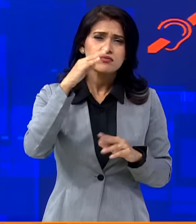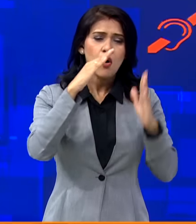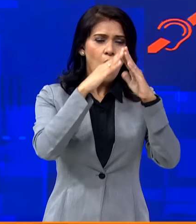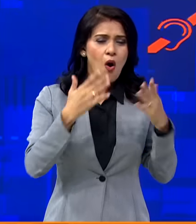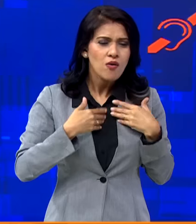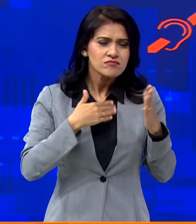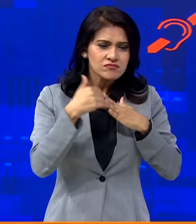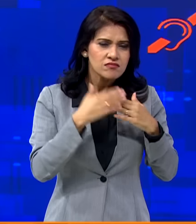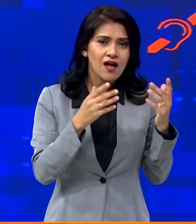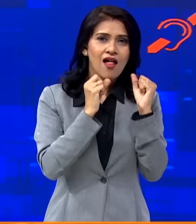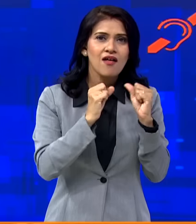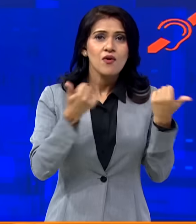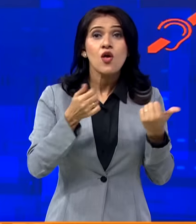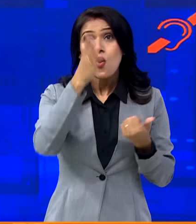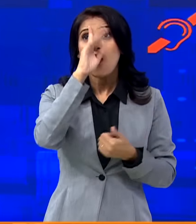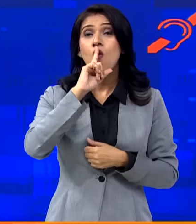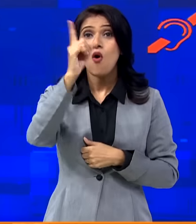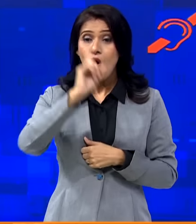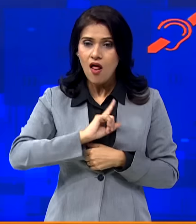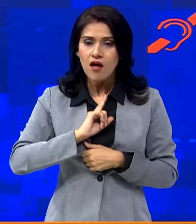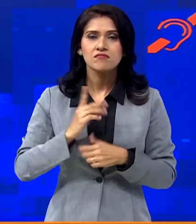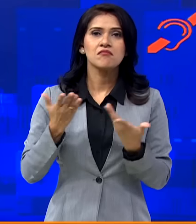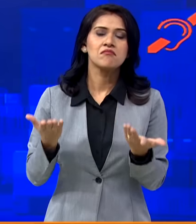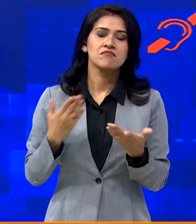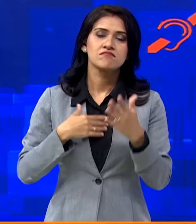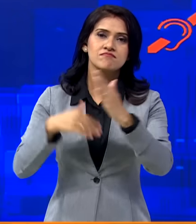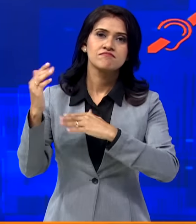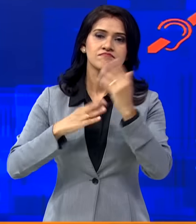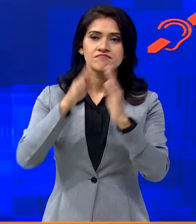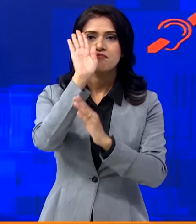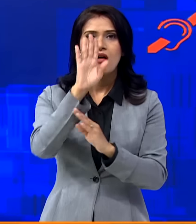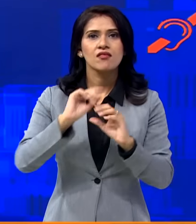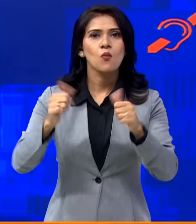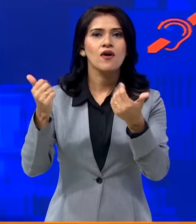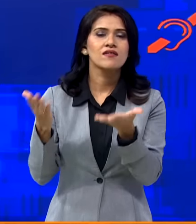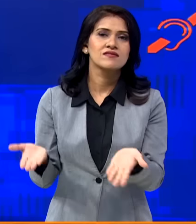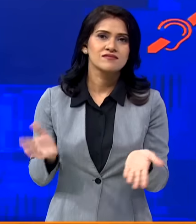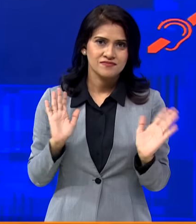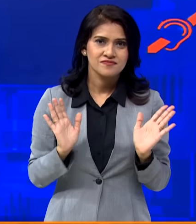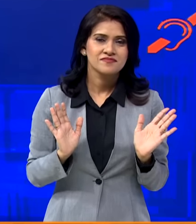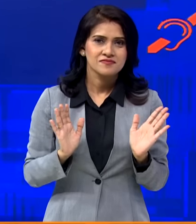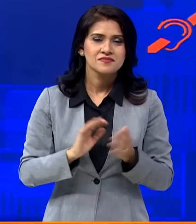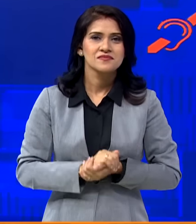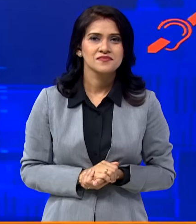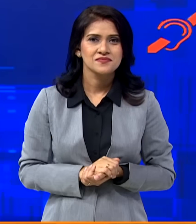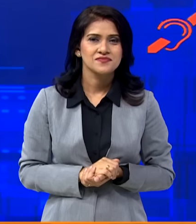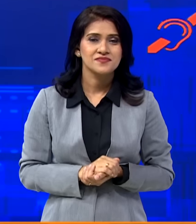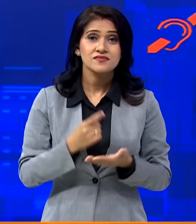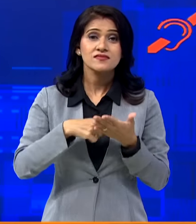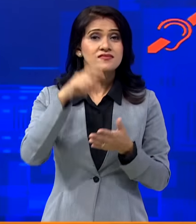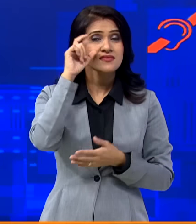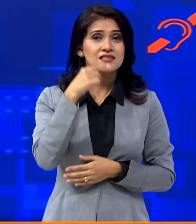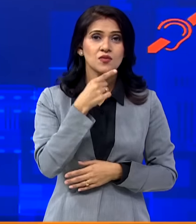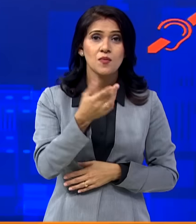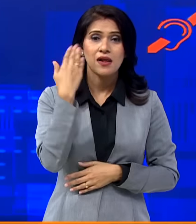बनवाना चाहता है अचार जी सब इस बात को नहीं मानते जब आप कलक धाम बना रहे थे तो